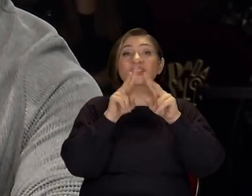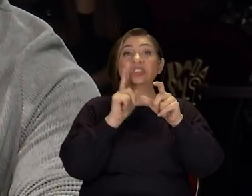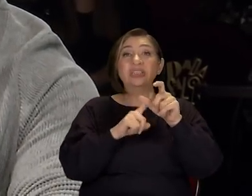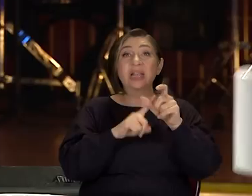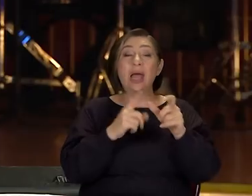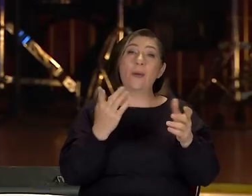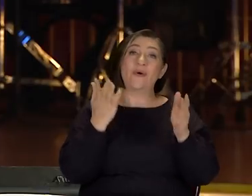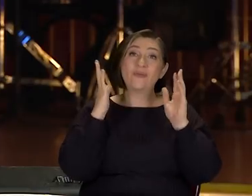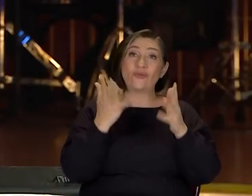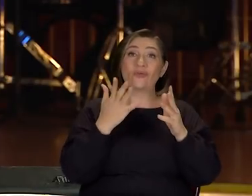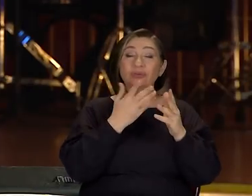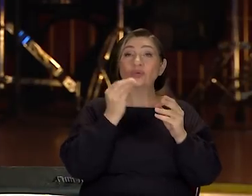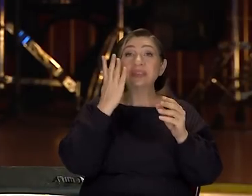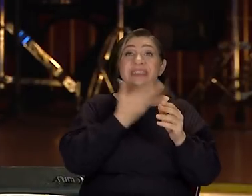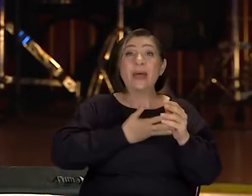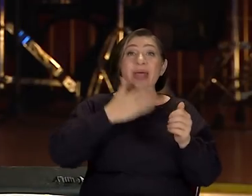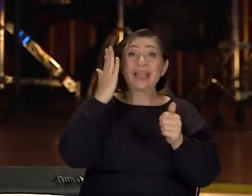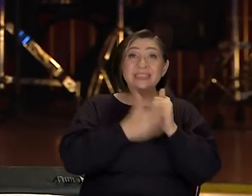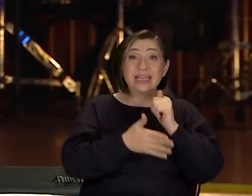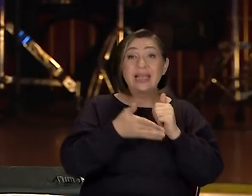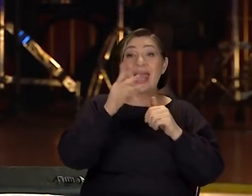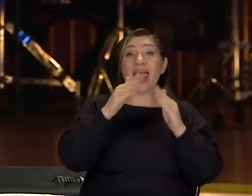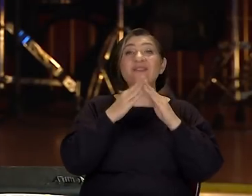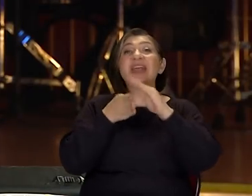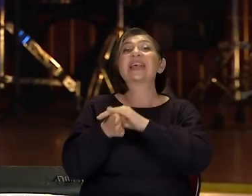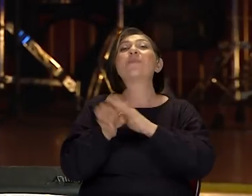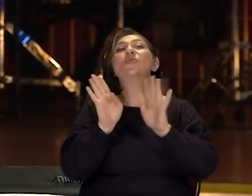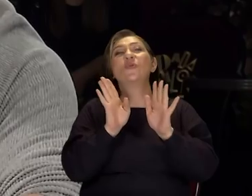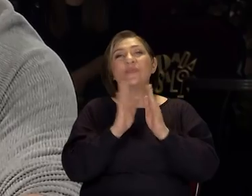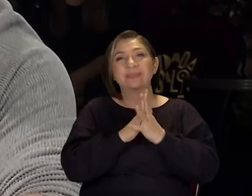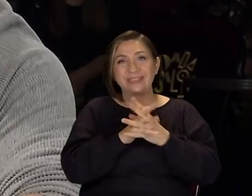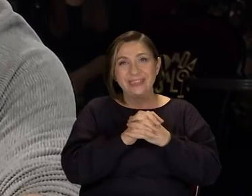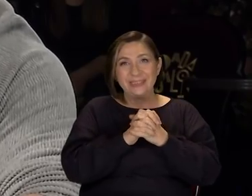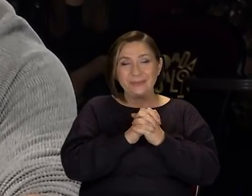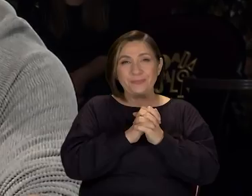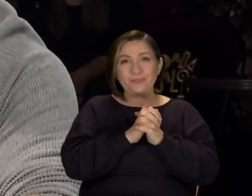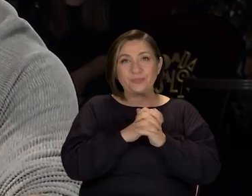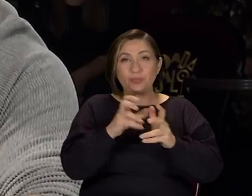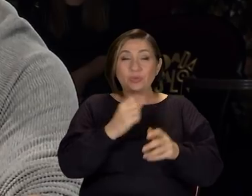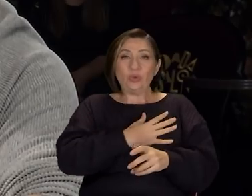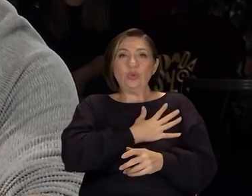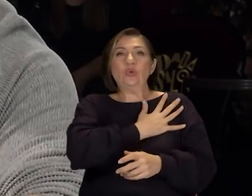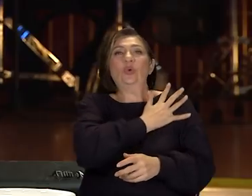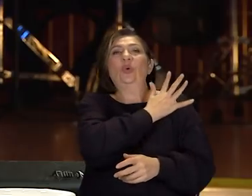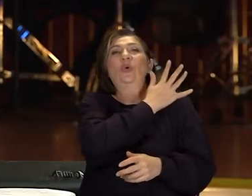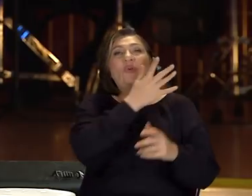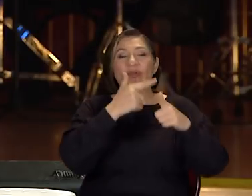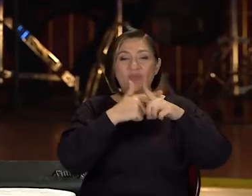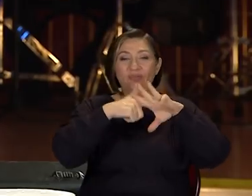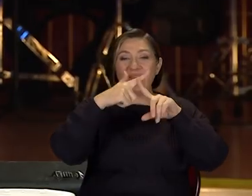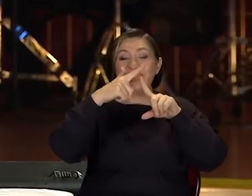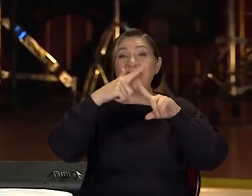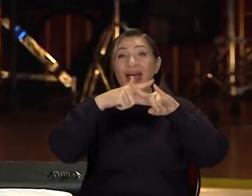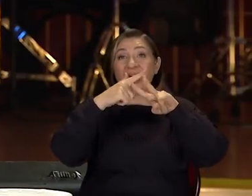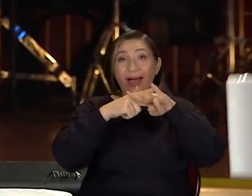ama manidar olmuş. Çok sevmek yasaklanmalı. Arkadan eve giremiyorum. Ondan sonra gurur şarkısıyla Fettah Can.